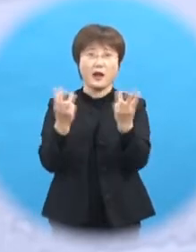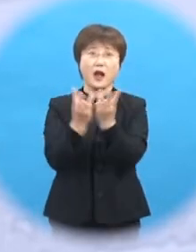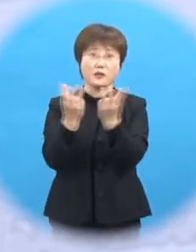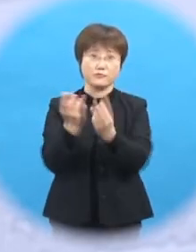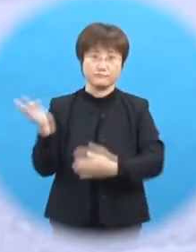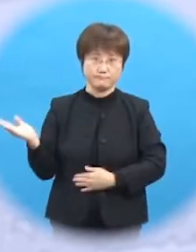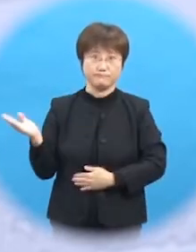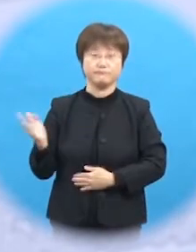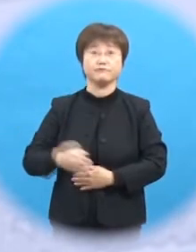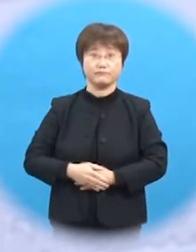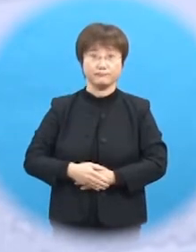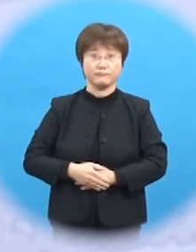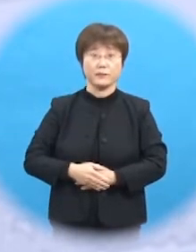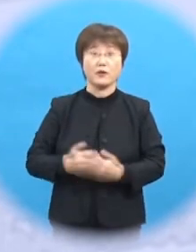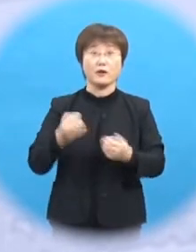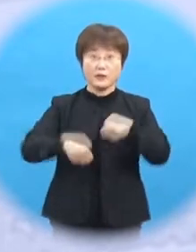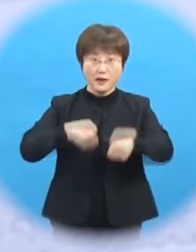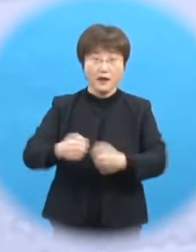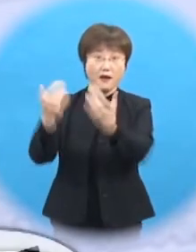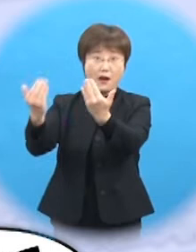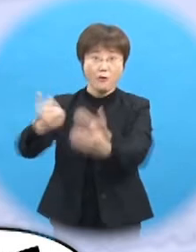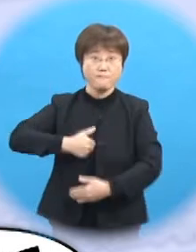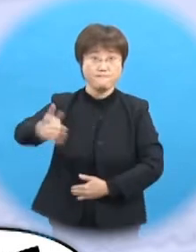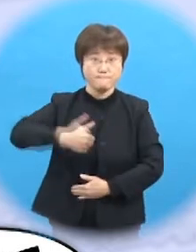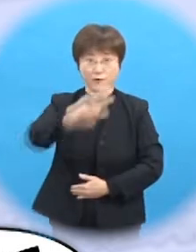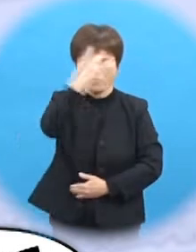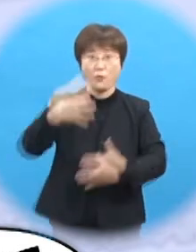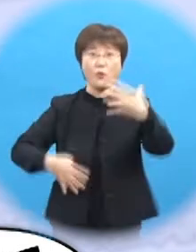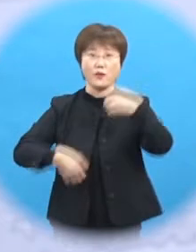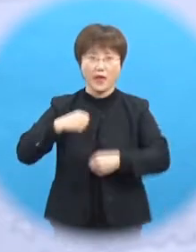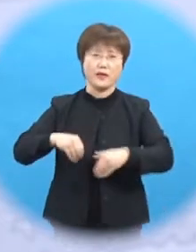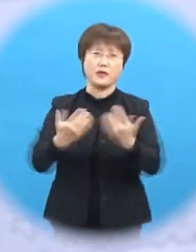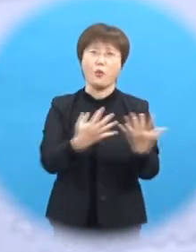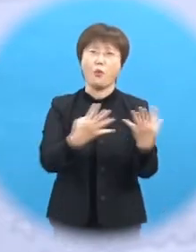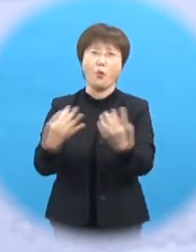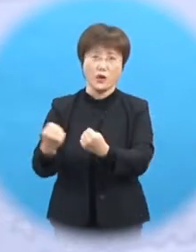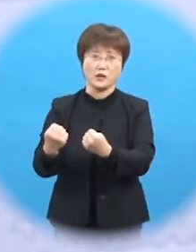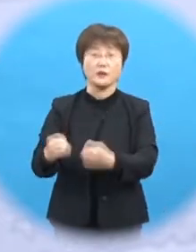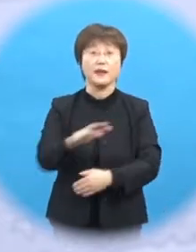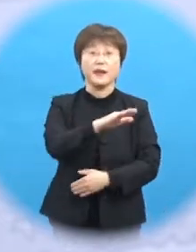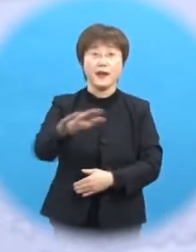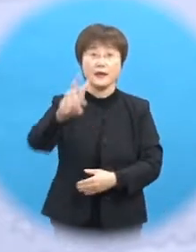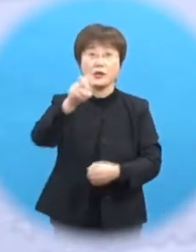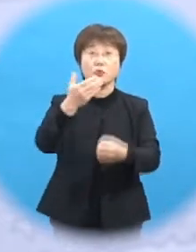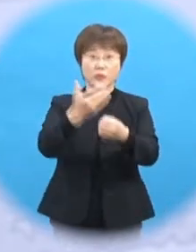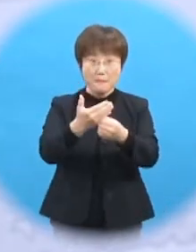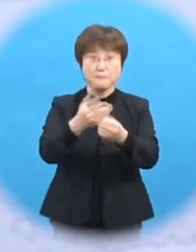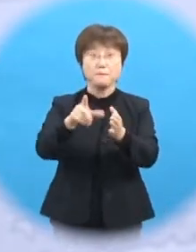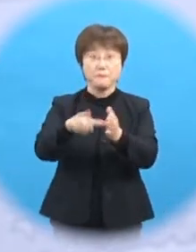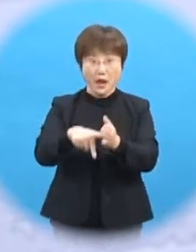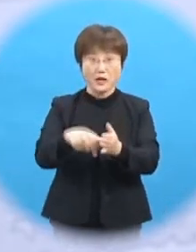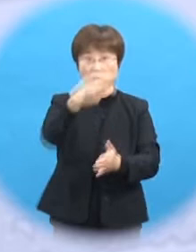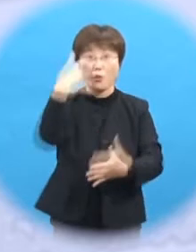自転車通学をする高校生に事故が多いよね。平成29年のデータでは